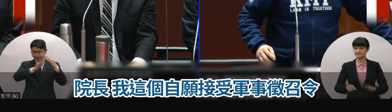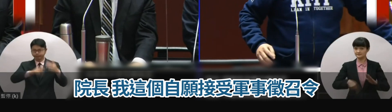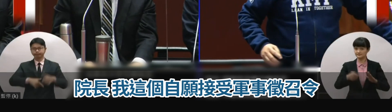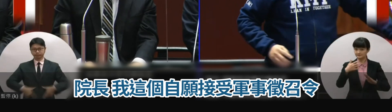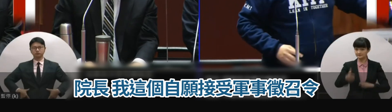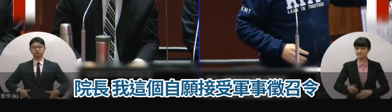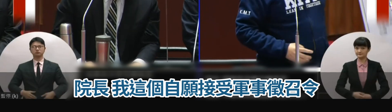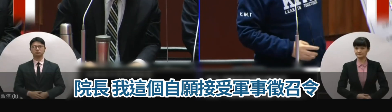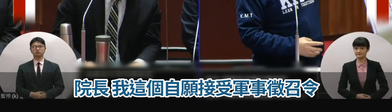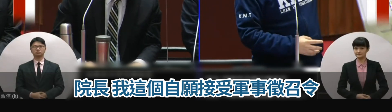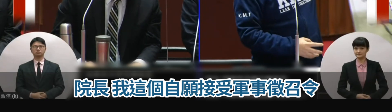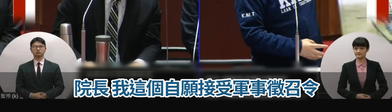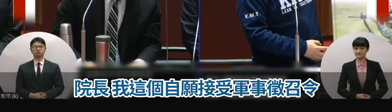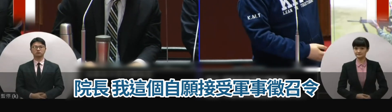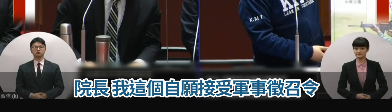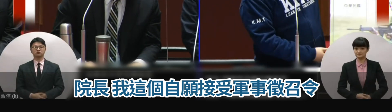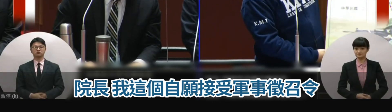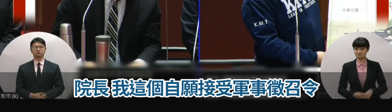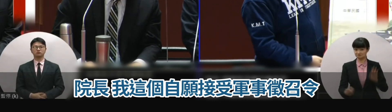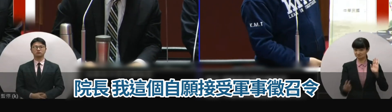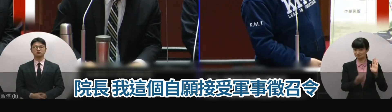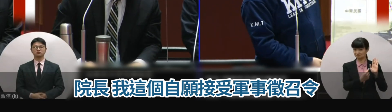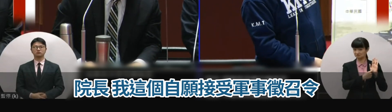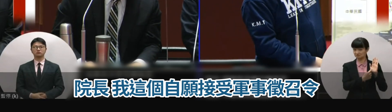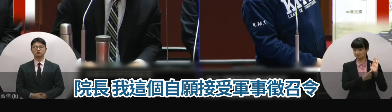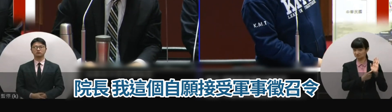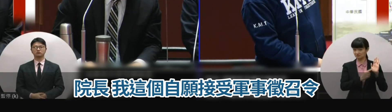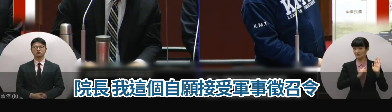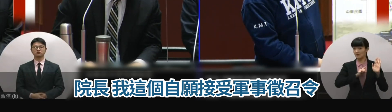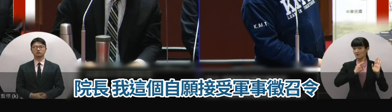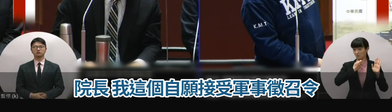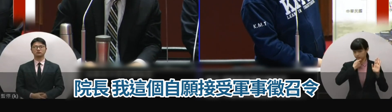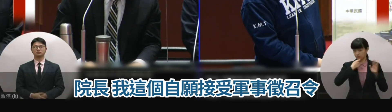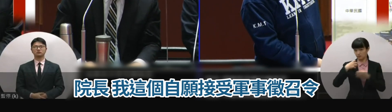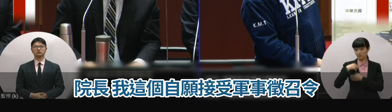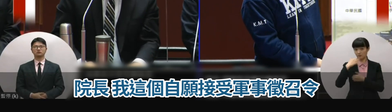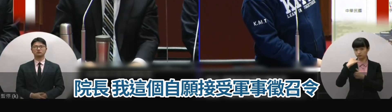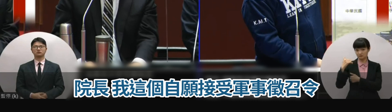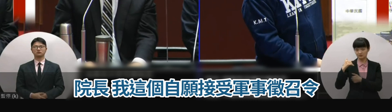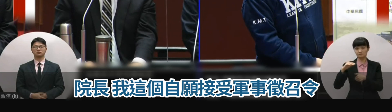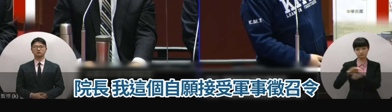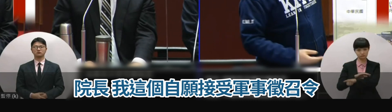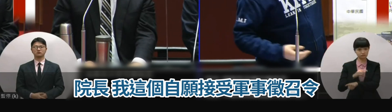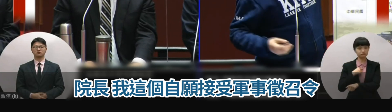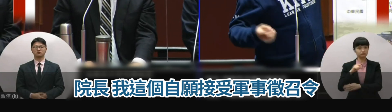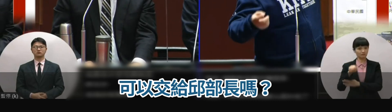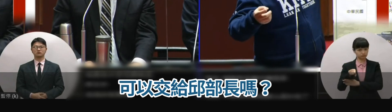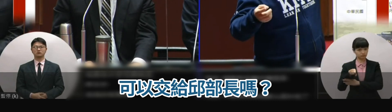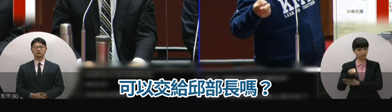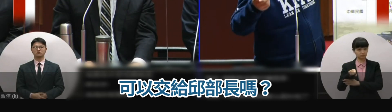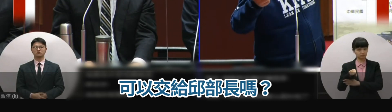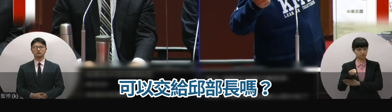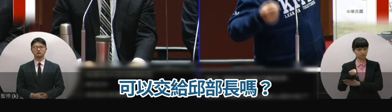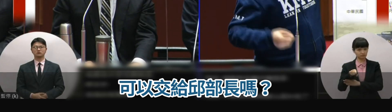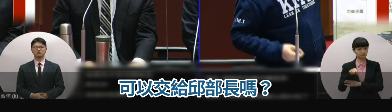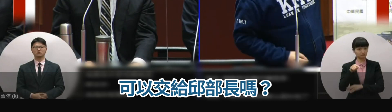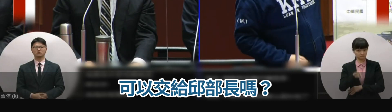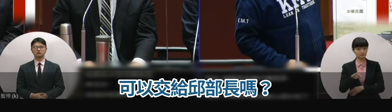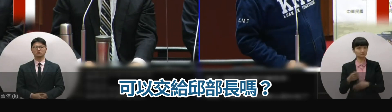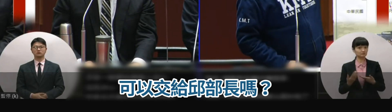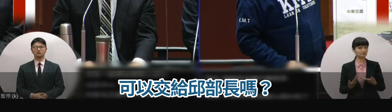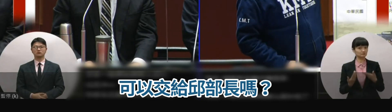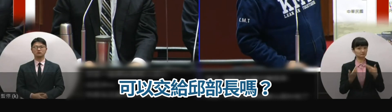长，我这一个自愿的接受的军事征召令，可以交